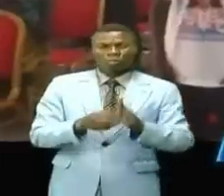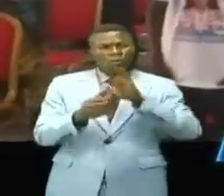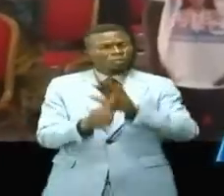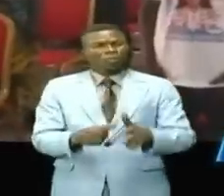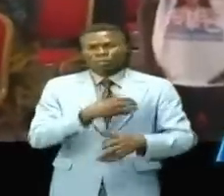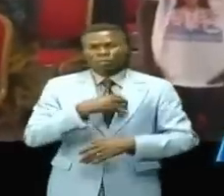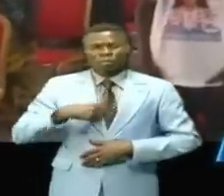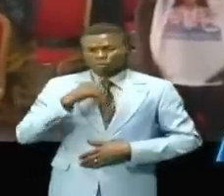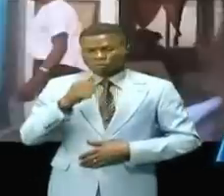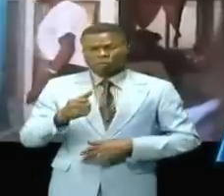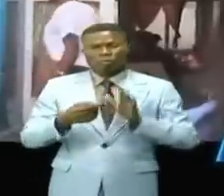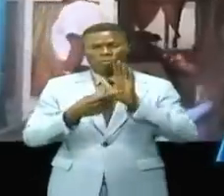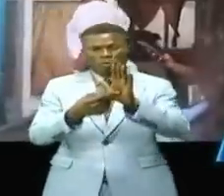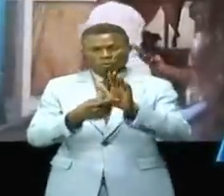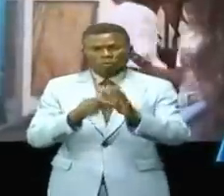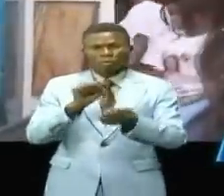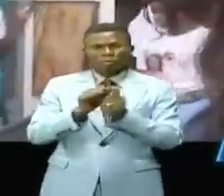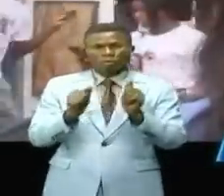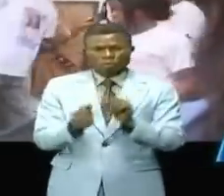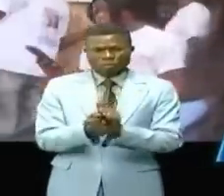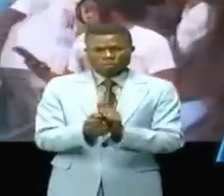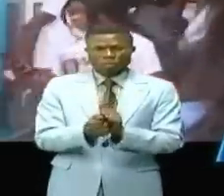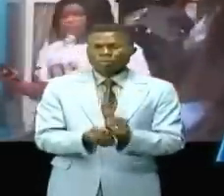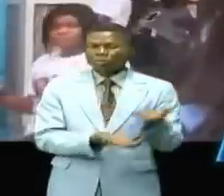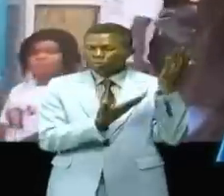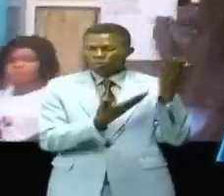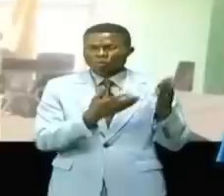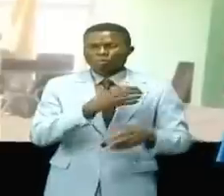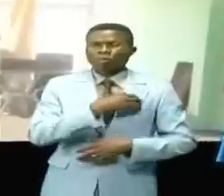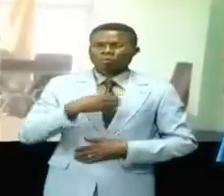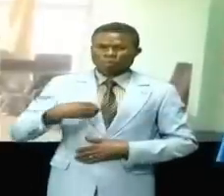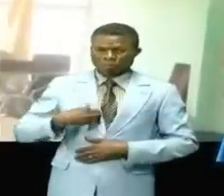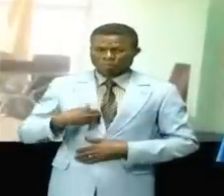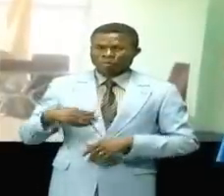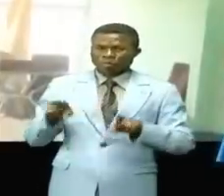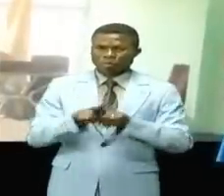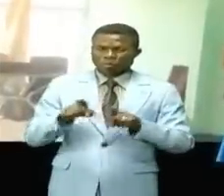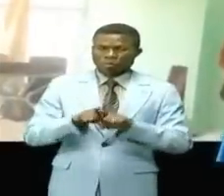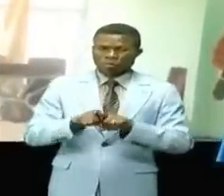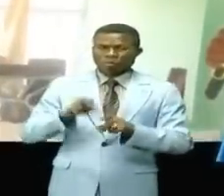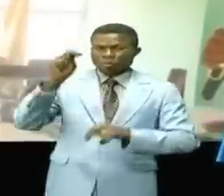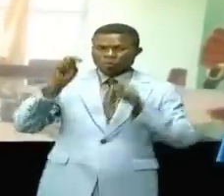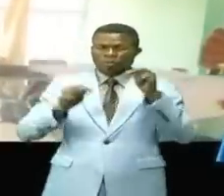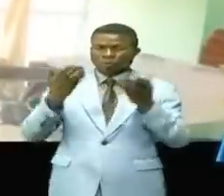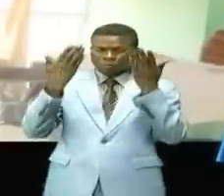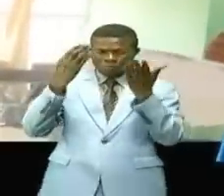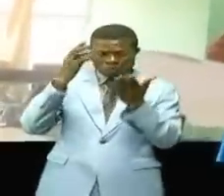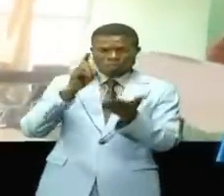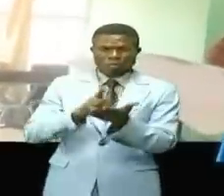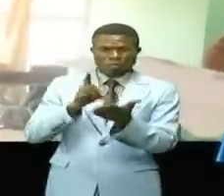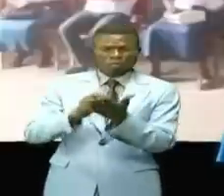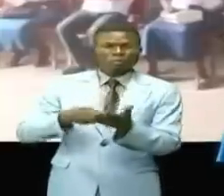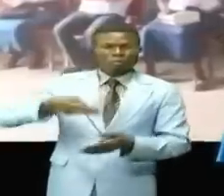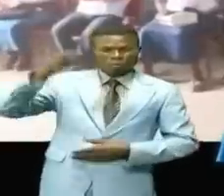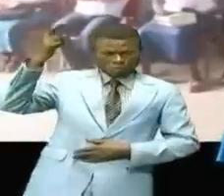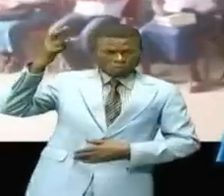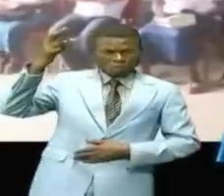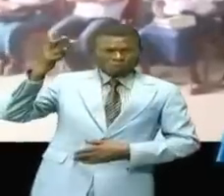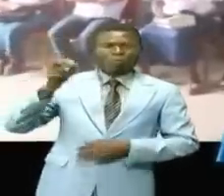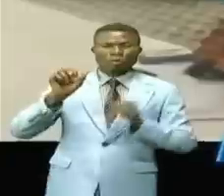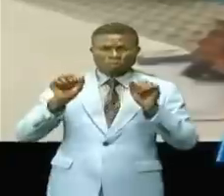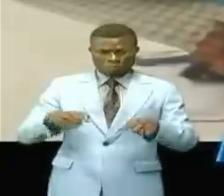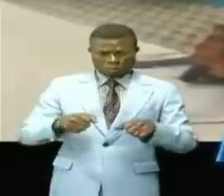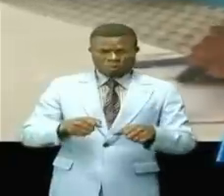avons montré aussi l'aspect d'études à la femme. Tant qu'on est à un certain niveau d'études, en ce moment-là, on peut maintenant envier de